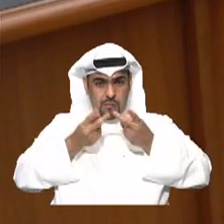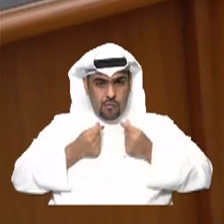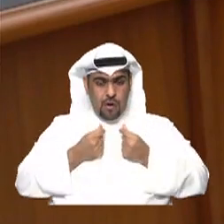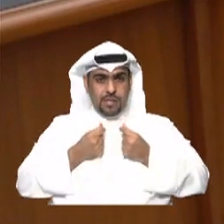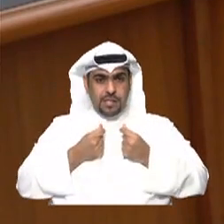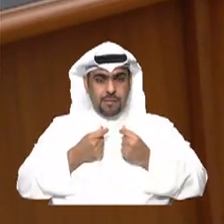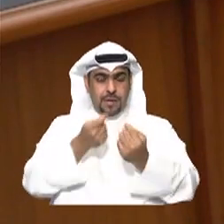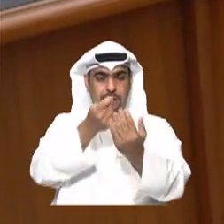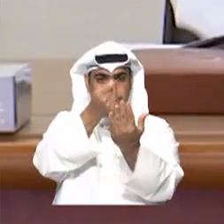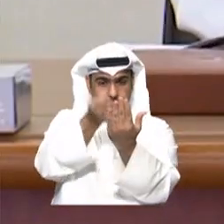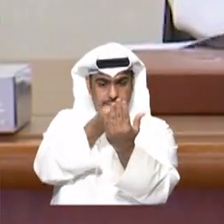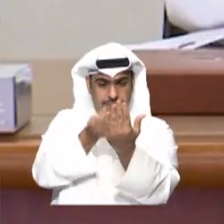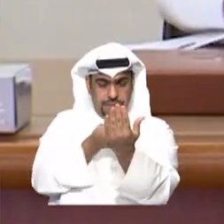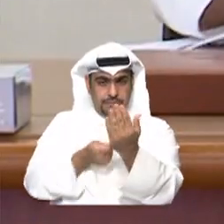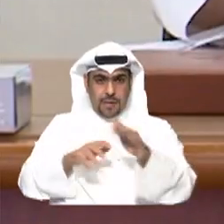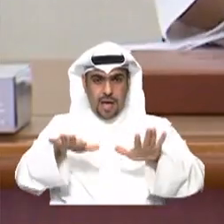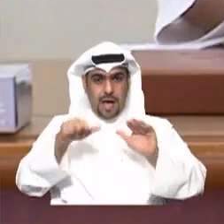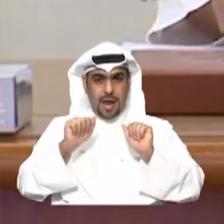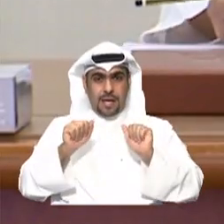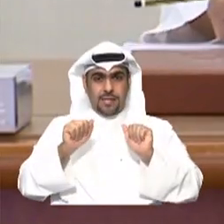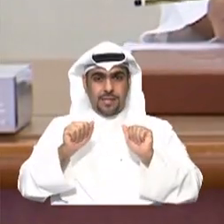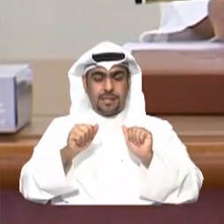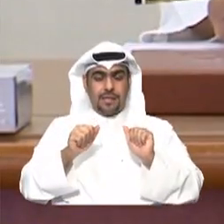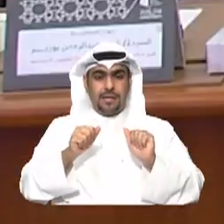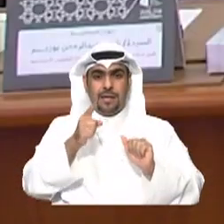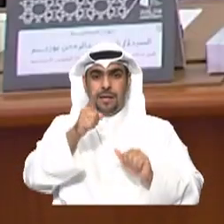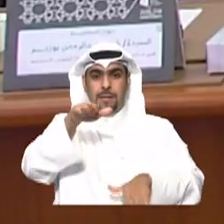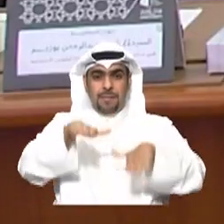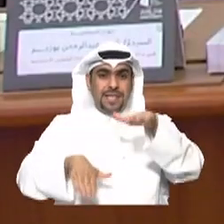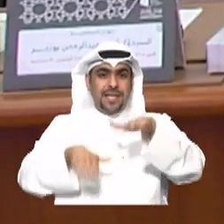تقاريره للسنه الماليه 2020